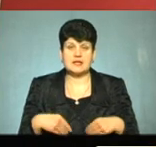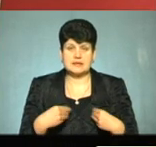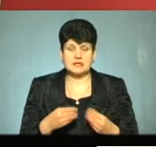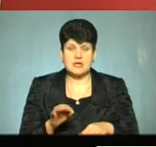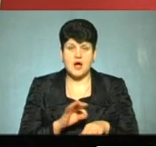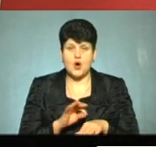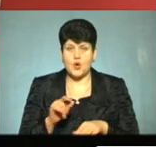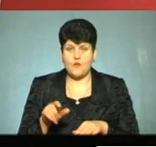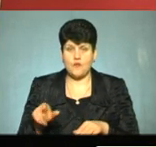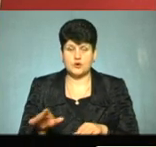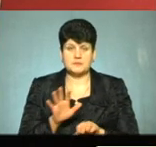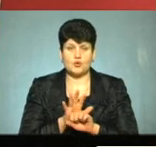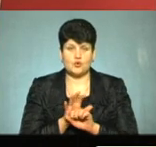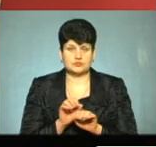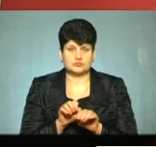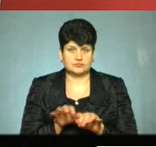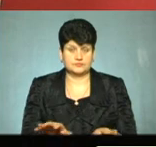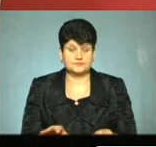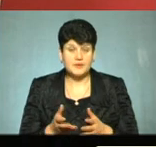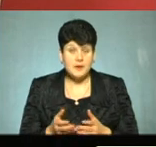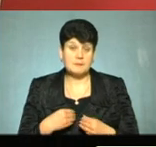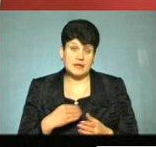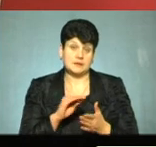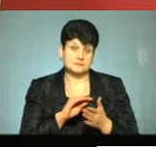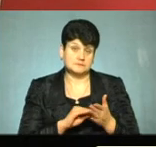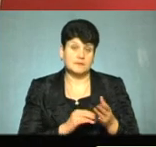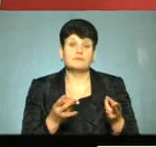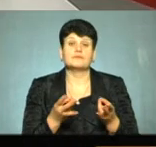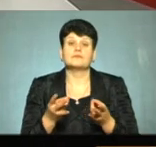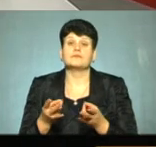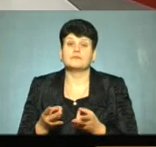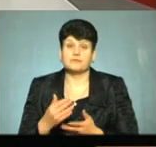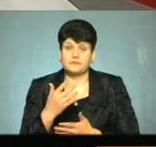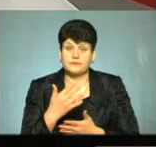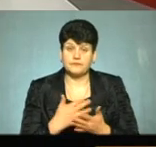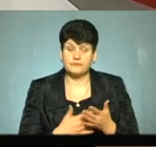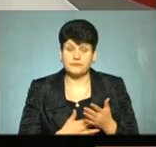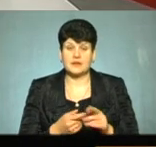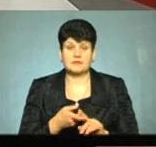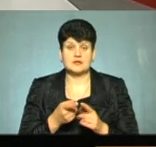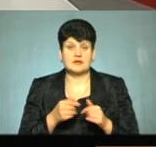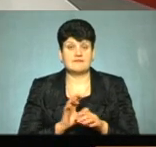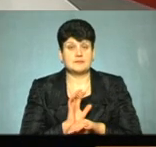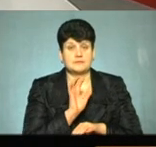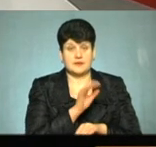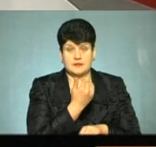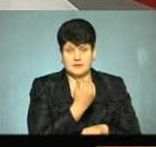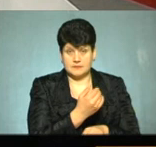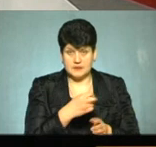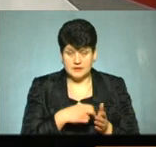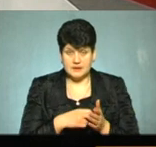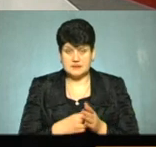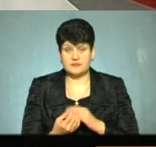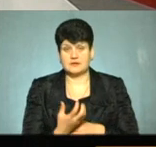надання хворим з підозрою на коронавірусну інфекцію. І ми склали потребу по наших інфекційних відділеннях, надіслали їм цей лист, вони, в